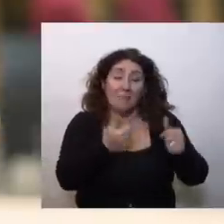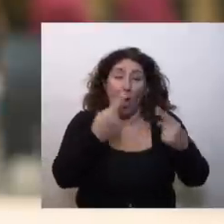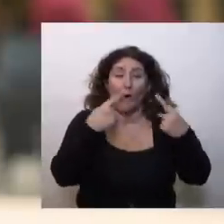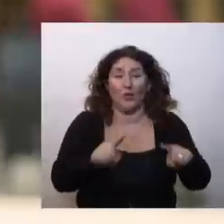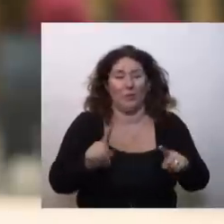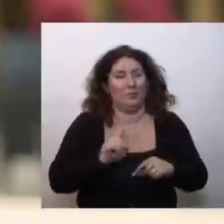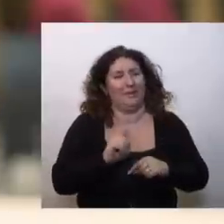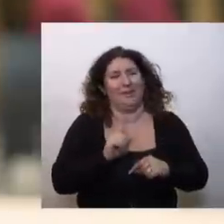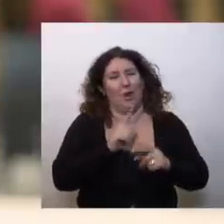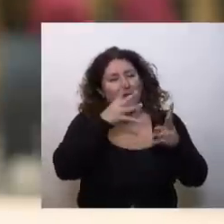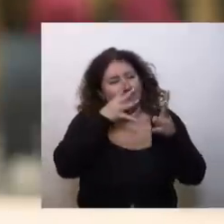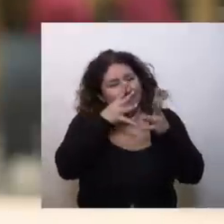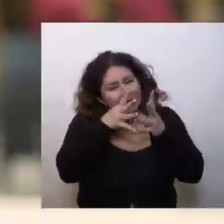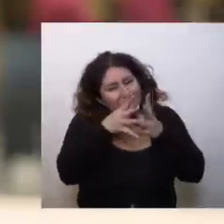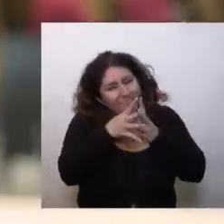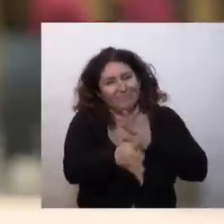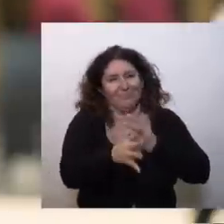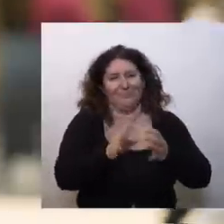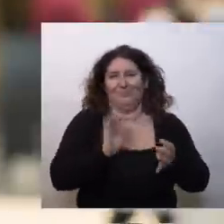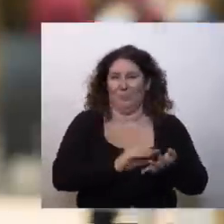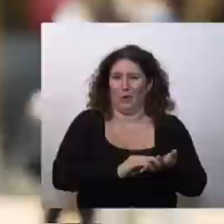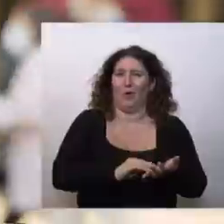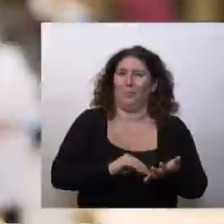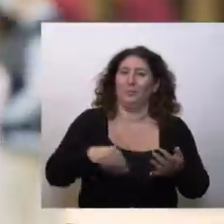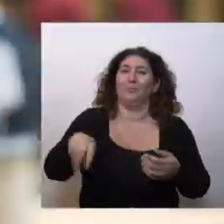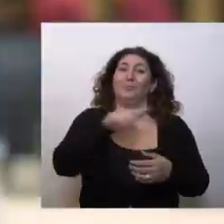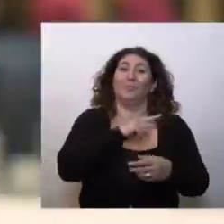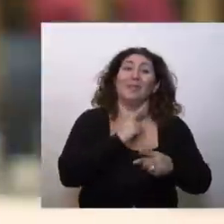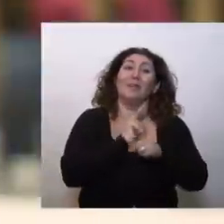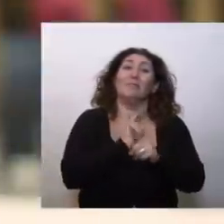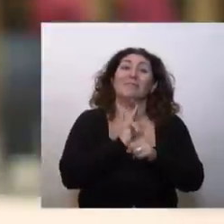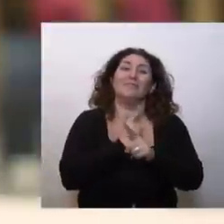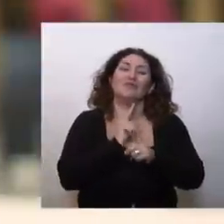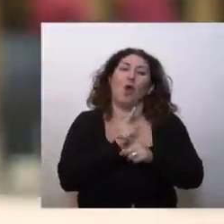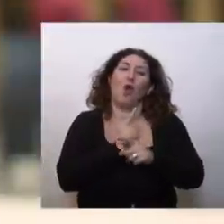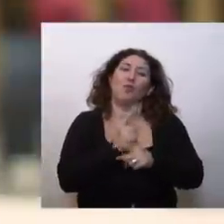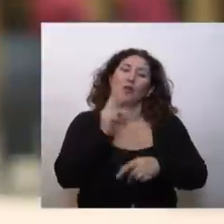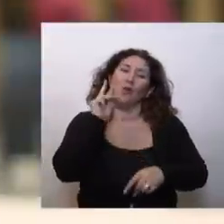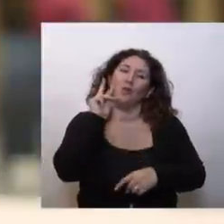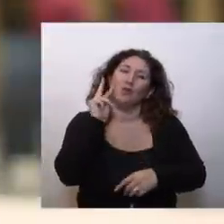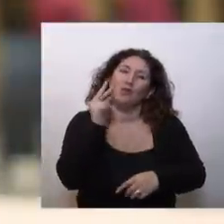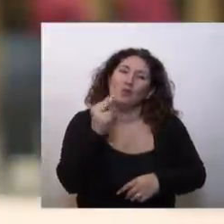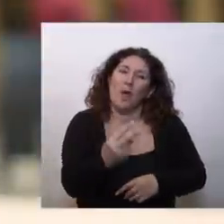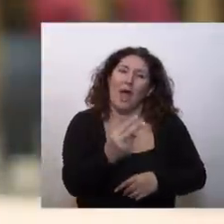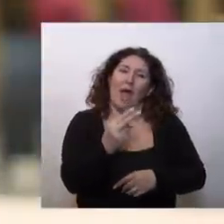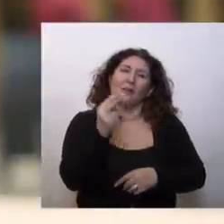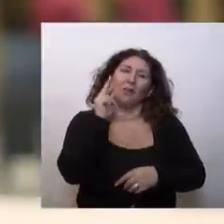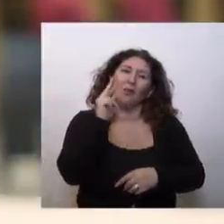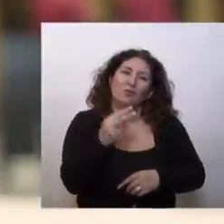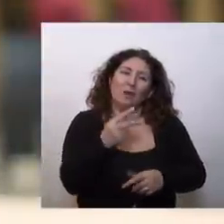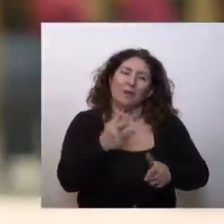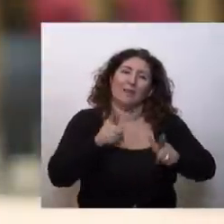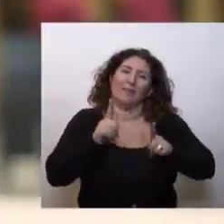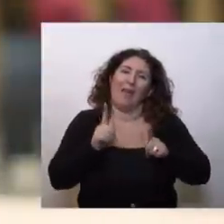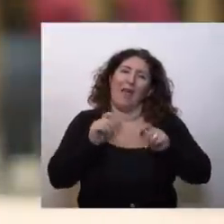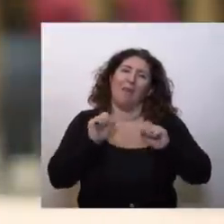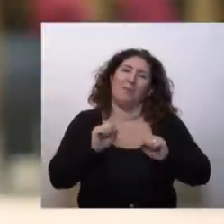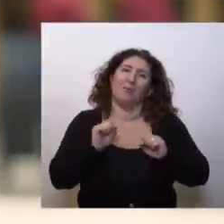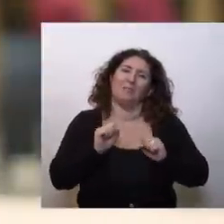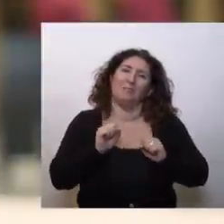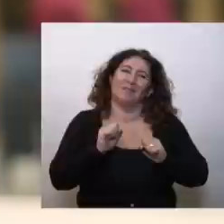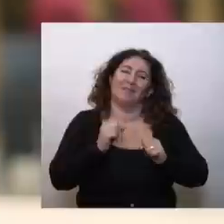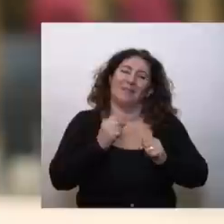Abbiamo invece piuttosto bisogno di uno sguardo che si lascia coinvolgere da ciò che